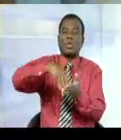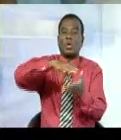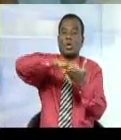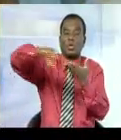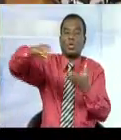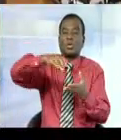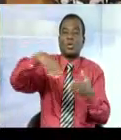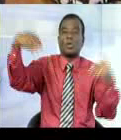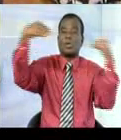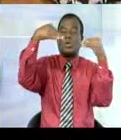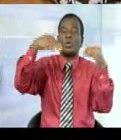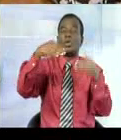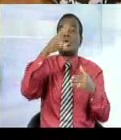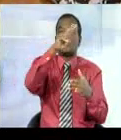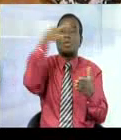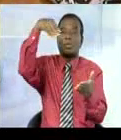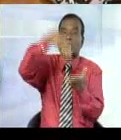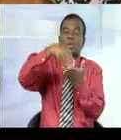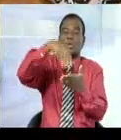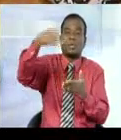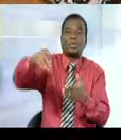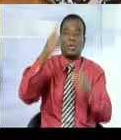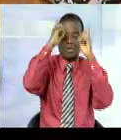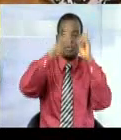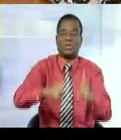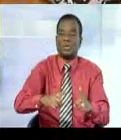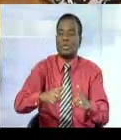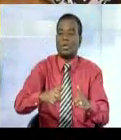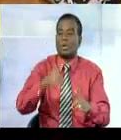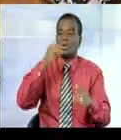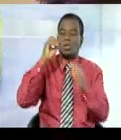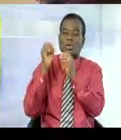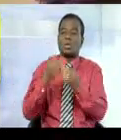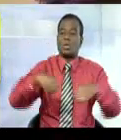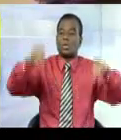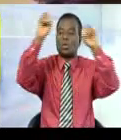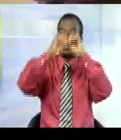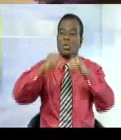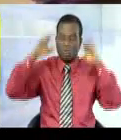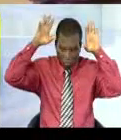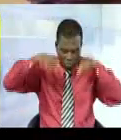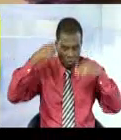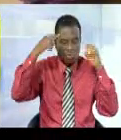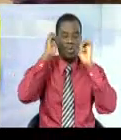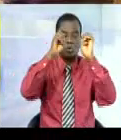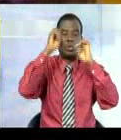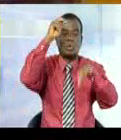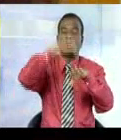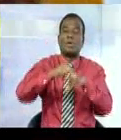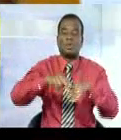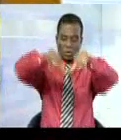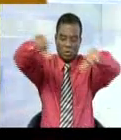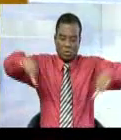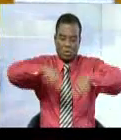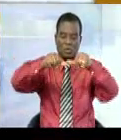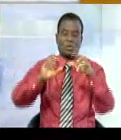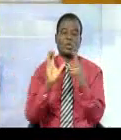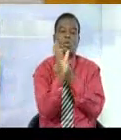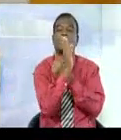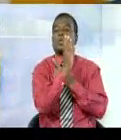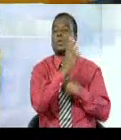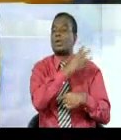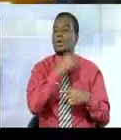de 200 millions de francs CFA. Décision de l'ISESCO, Organisation islamique pour l'éducation, les sciences et la